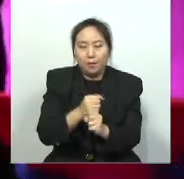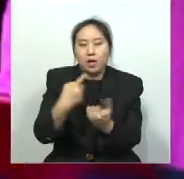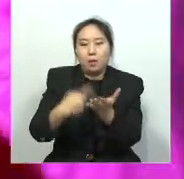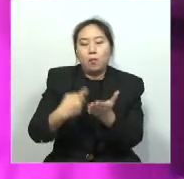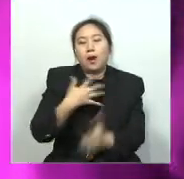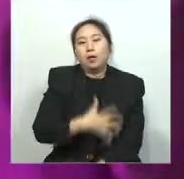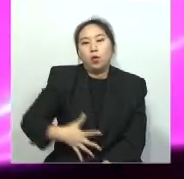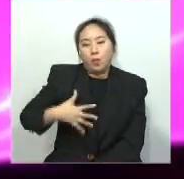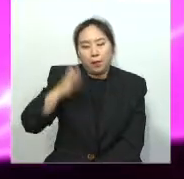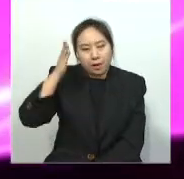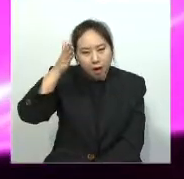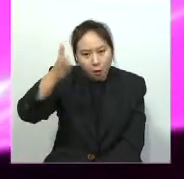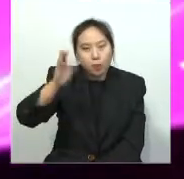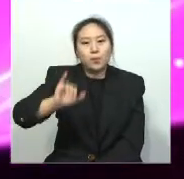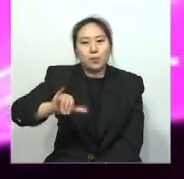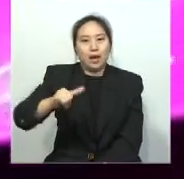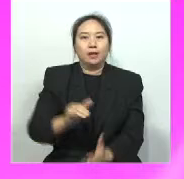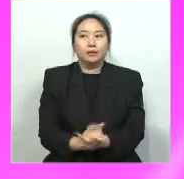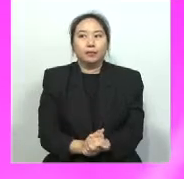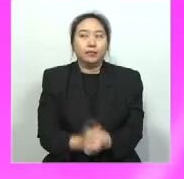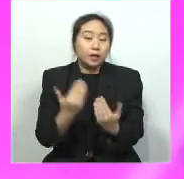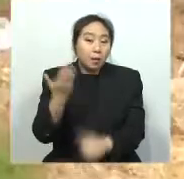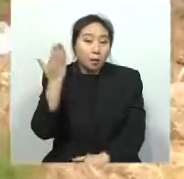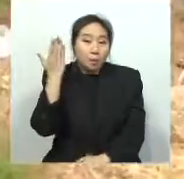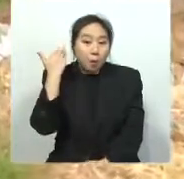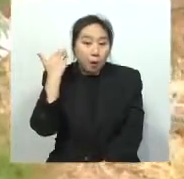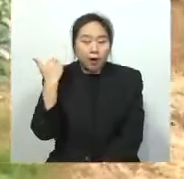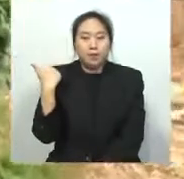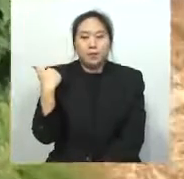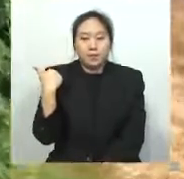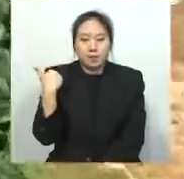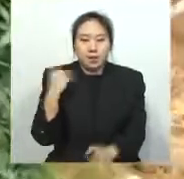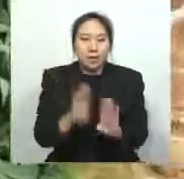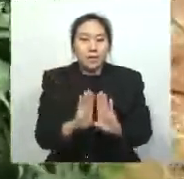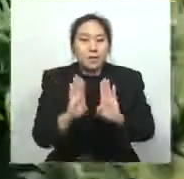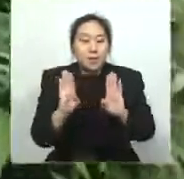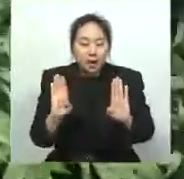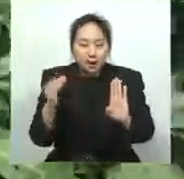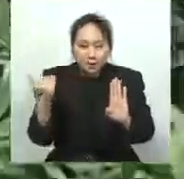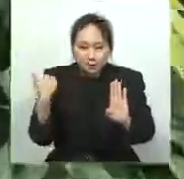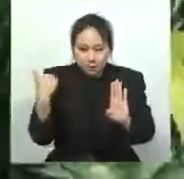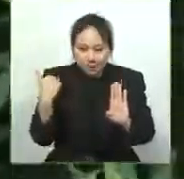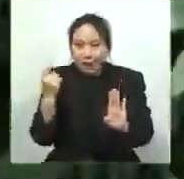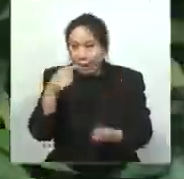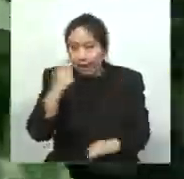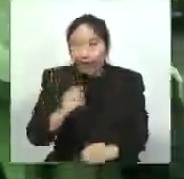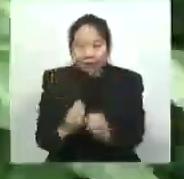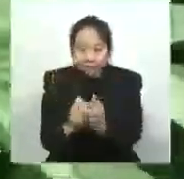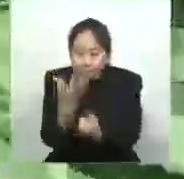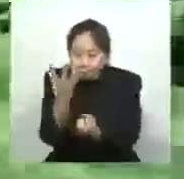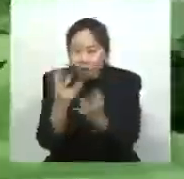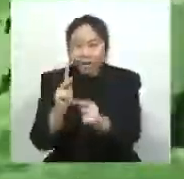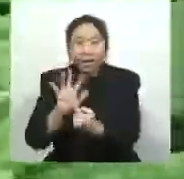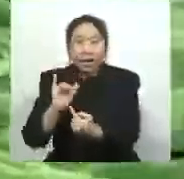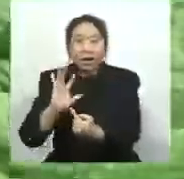ประกันสุขภาพในอนาคตด้วยนะครับในขณะเดียวกันเมื่อวานนี้ก็มีการเปิดรับแจ้งการครอบครองกัญชาทั่วประเทศเป็นวันแรกด้ว